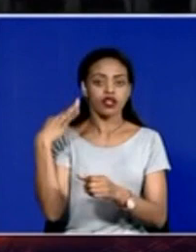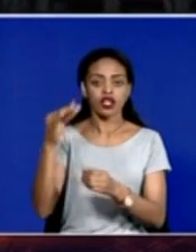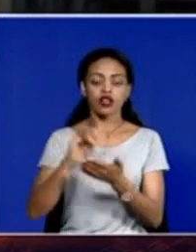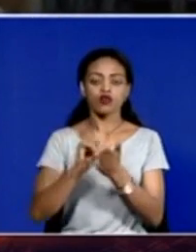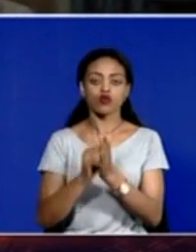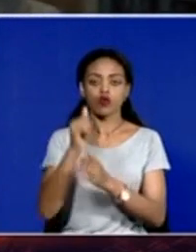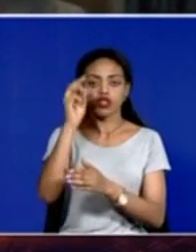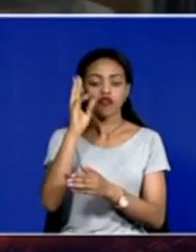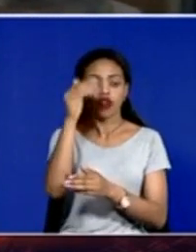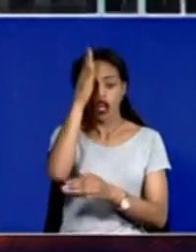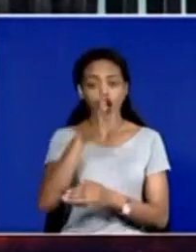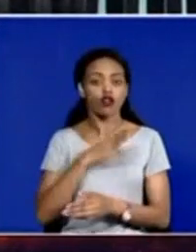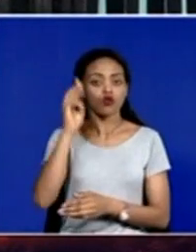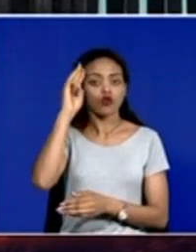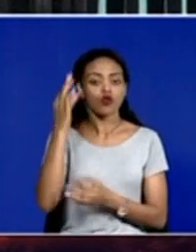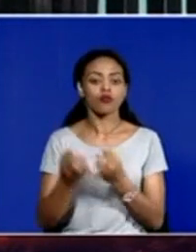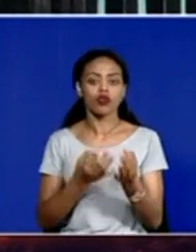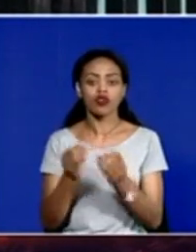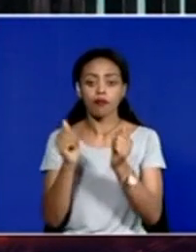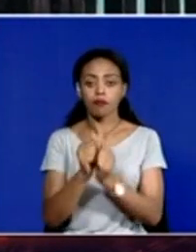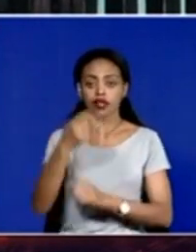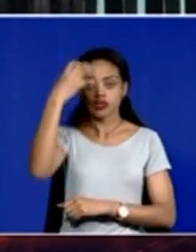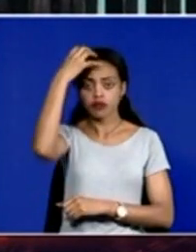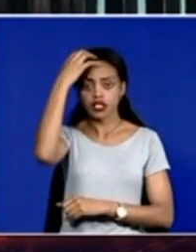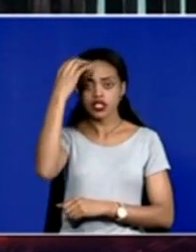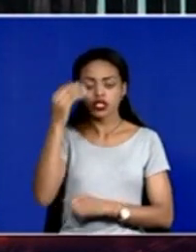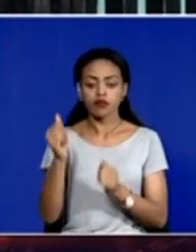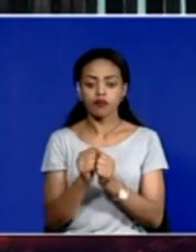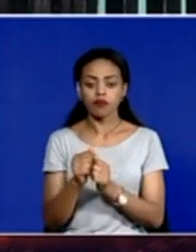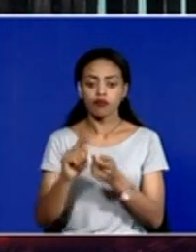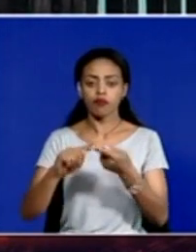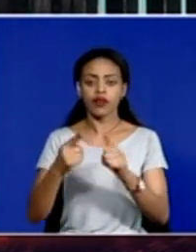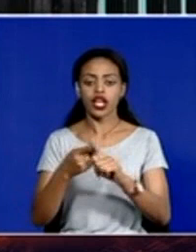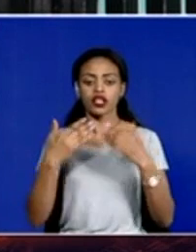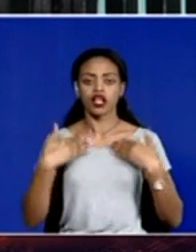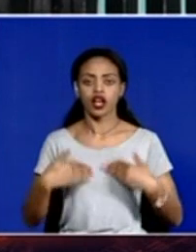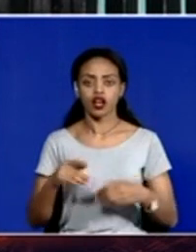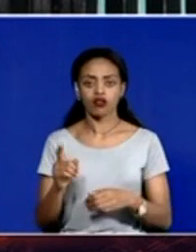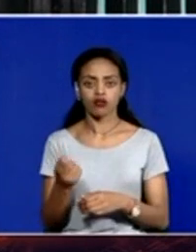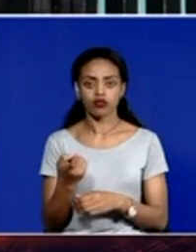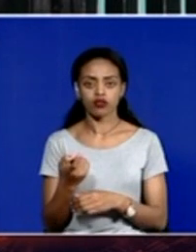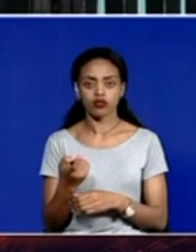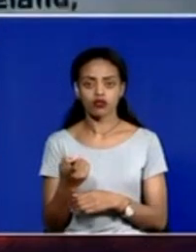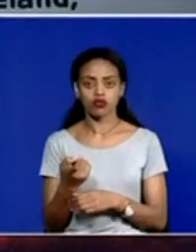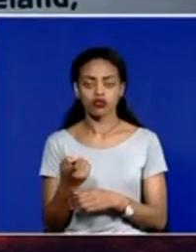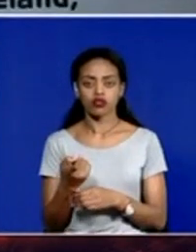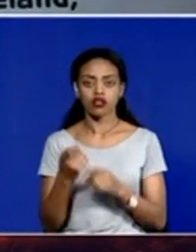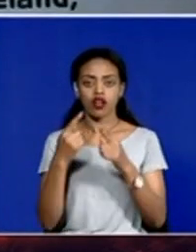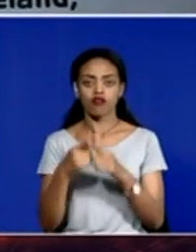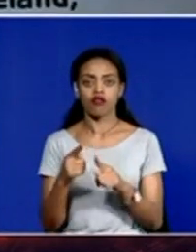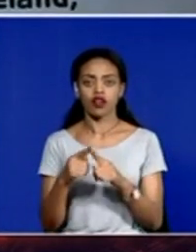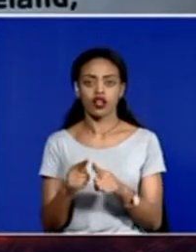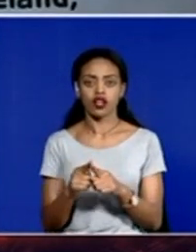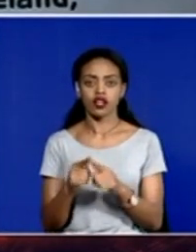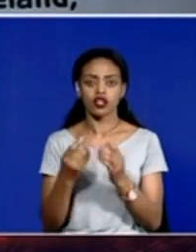إثيوبيا أي تسلو من هاي لجليس أم مس منجستي كم داركتي أكل كوينو أبو تفعل لي